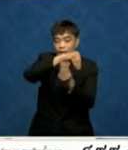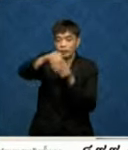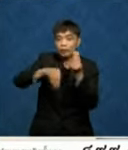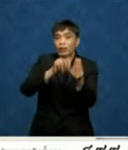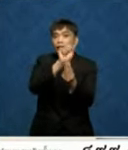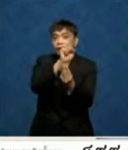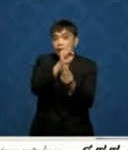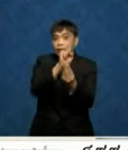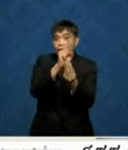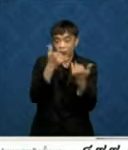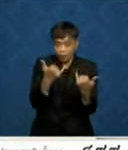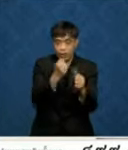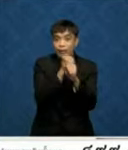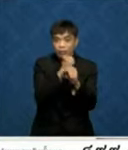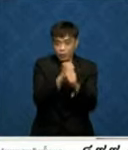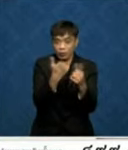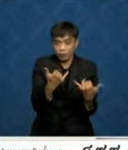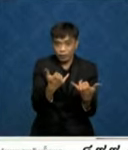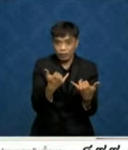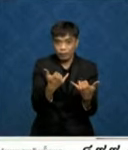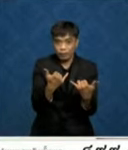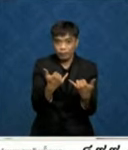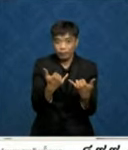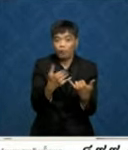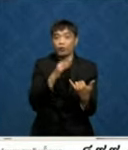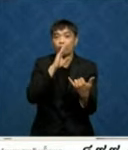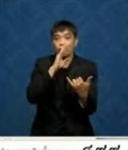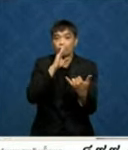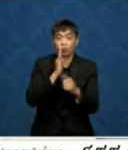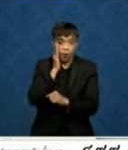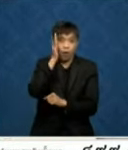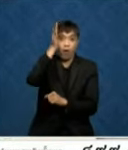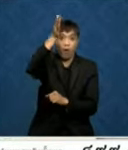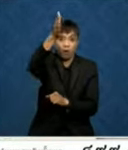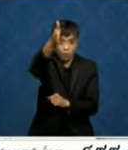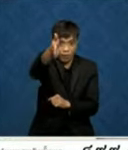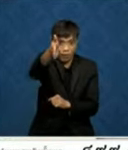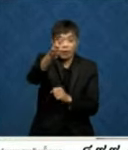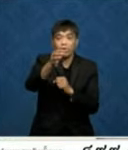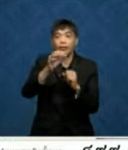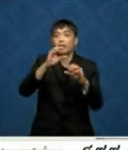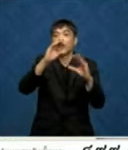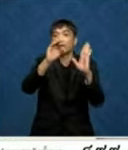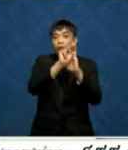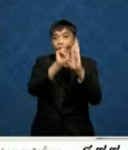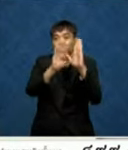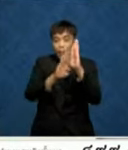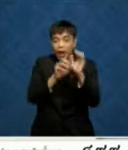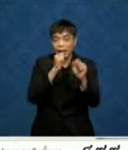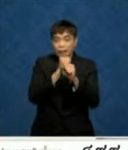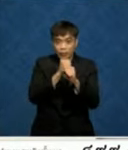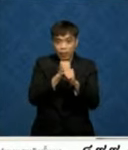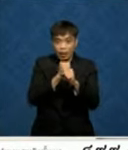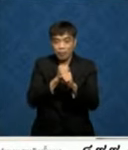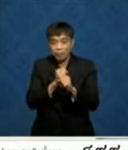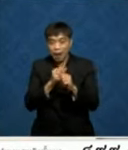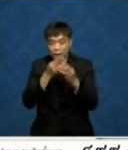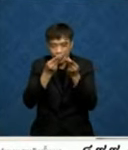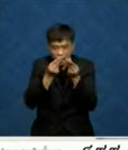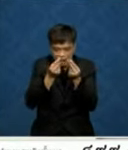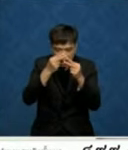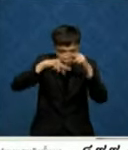ำลังทำอยู่ในขณะนี้และที่จะทำต่อไปในอนาคตแบบไม่รอบคอบ